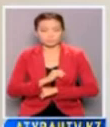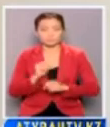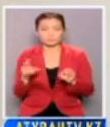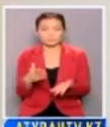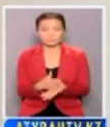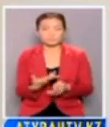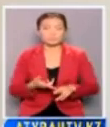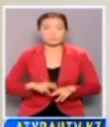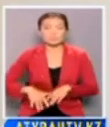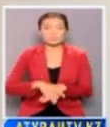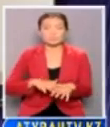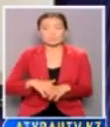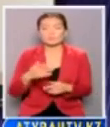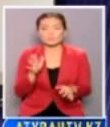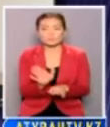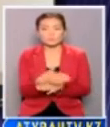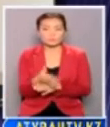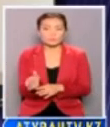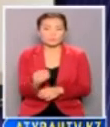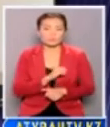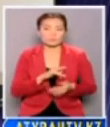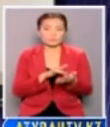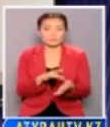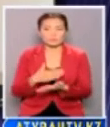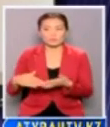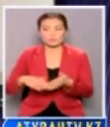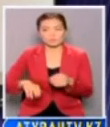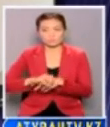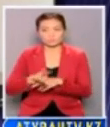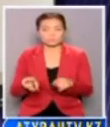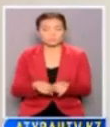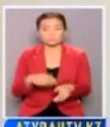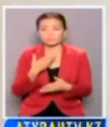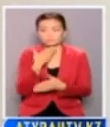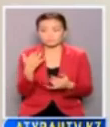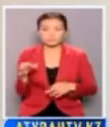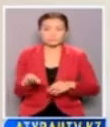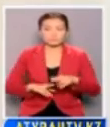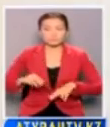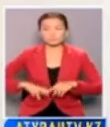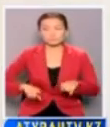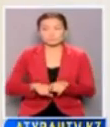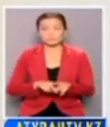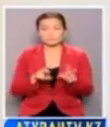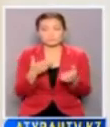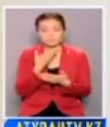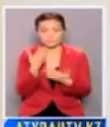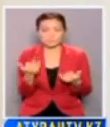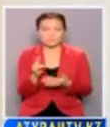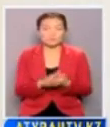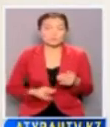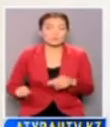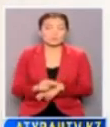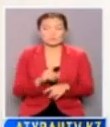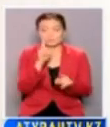ағылды. Алайда халықтың саяхаттау үшін бұл мекенде мүлдем жағдай жасалмаған. Инфрақұрылым деген атымен жоқ. Емдік